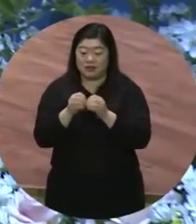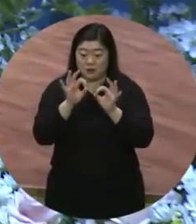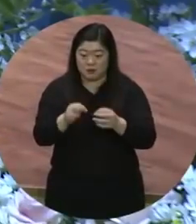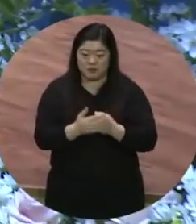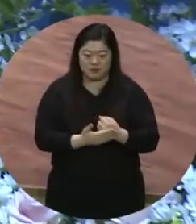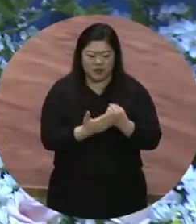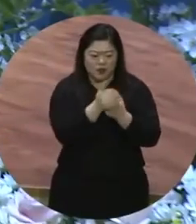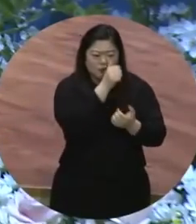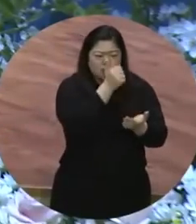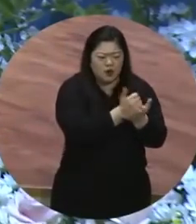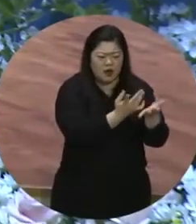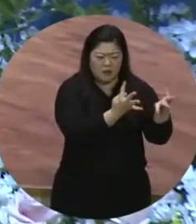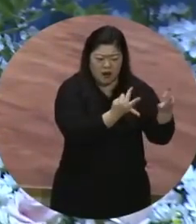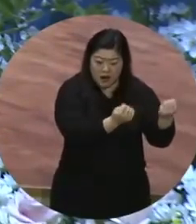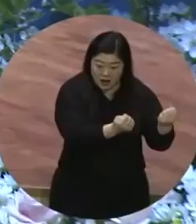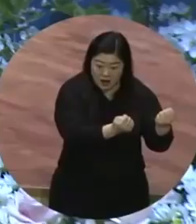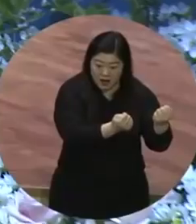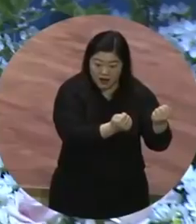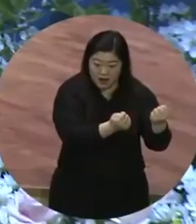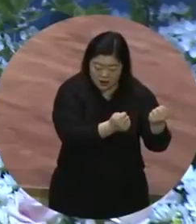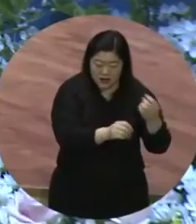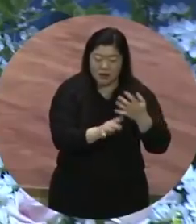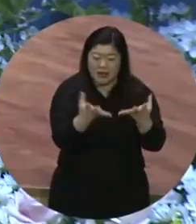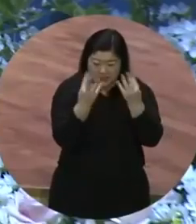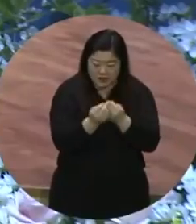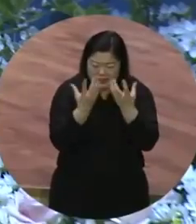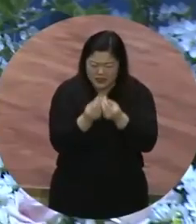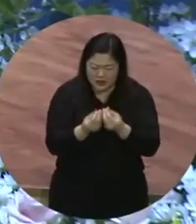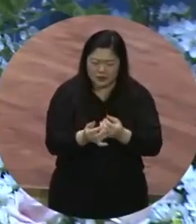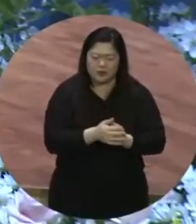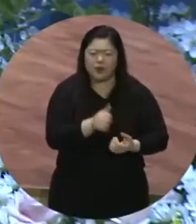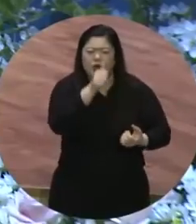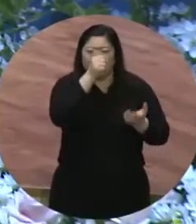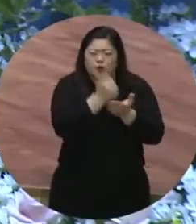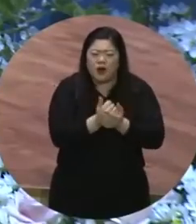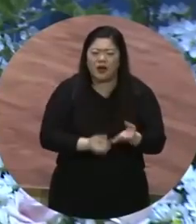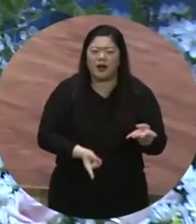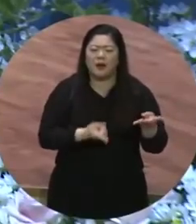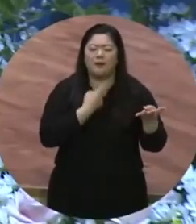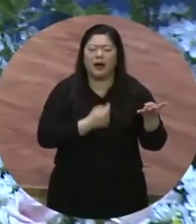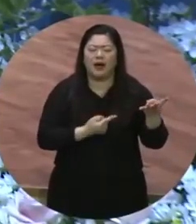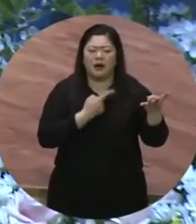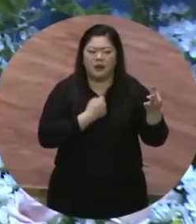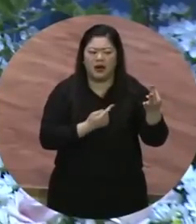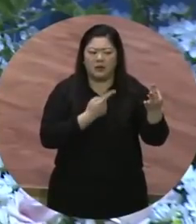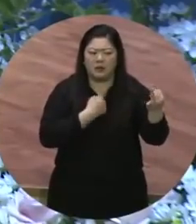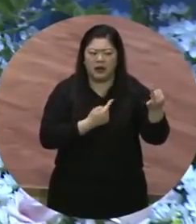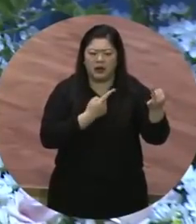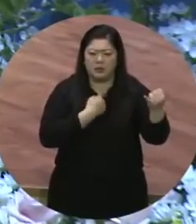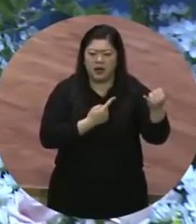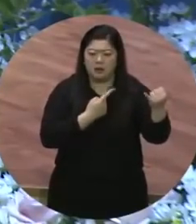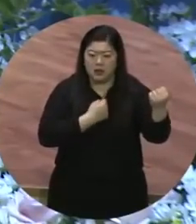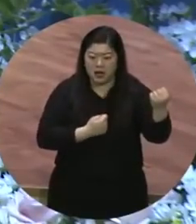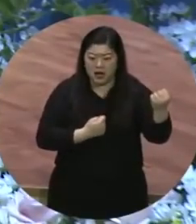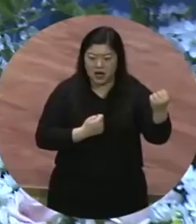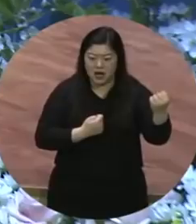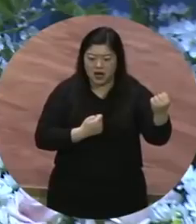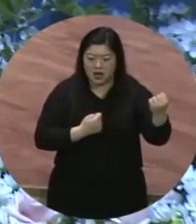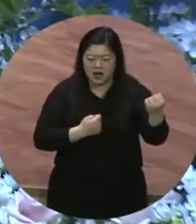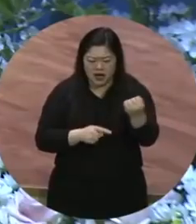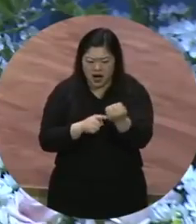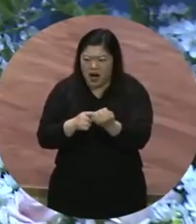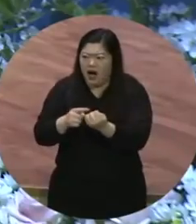이 원래의 말씀 뜻이 뭐예요? 죄를 많이 지은 사람이 용서를 받으면